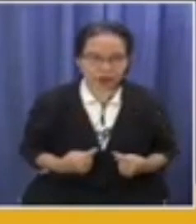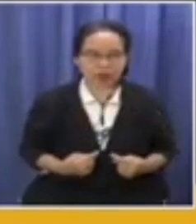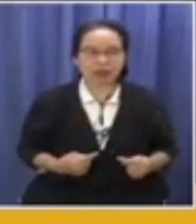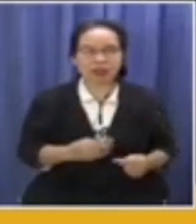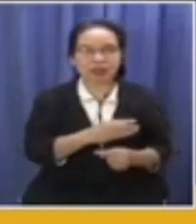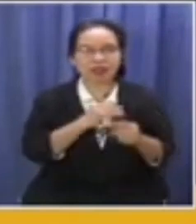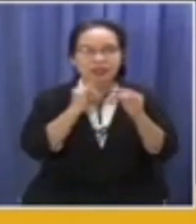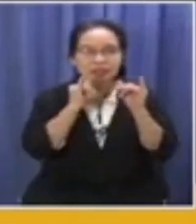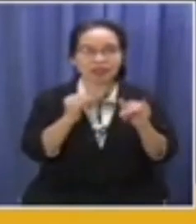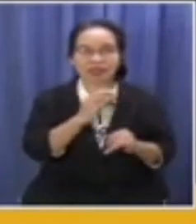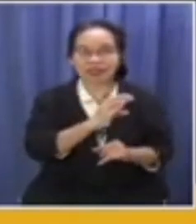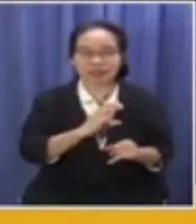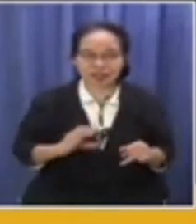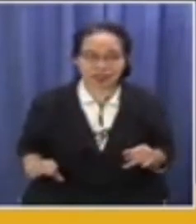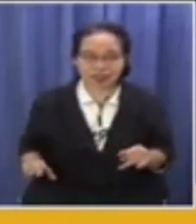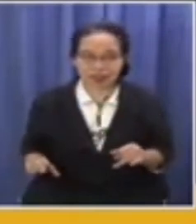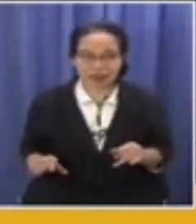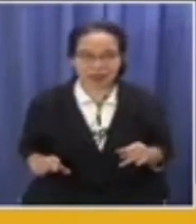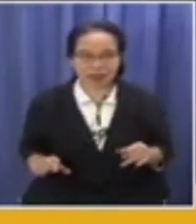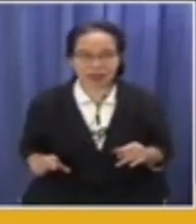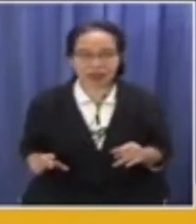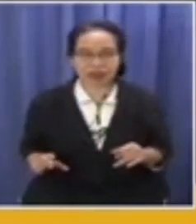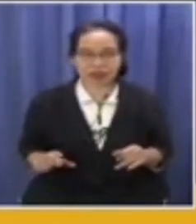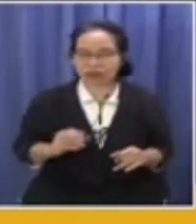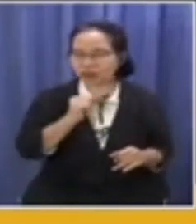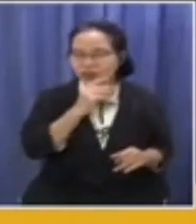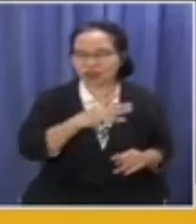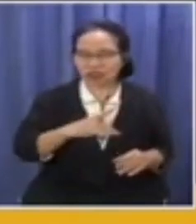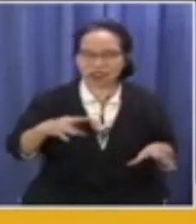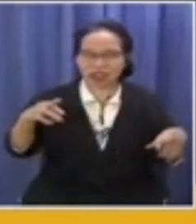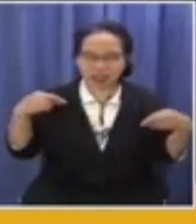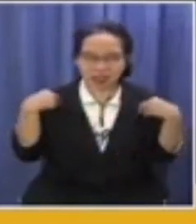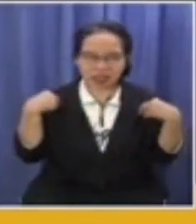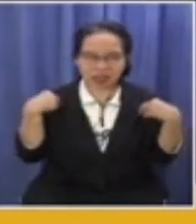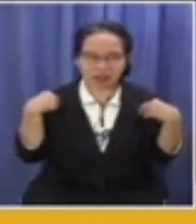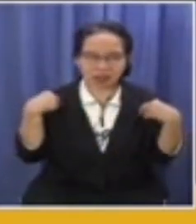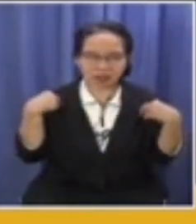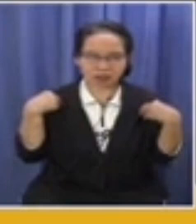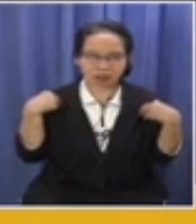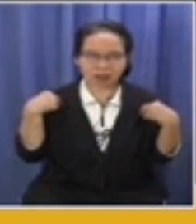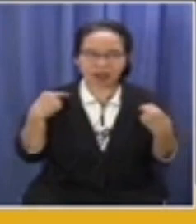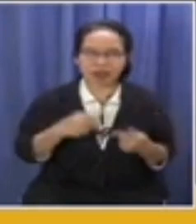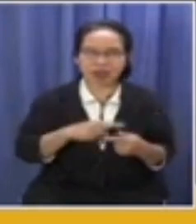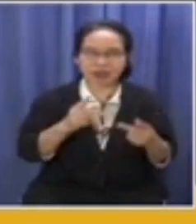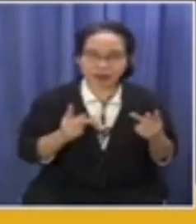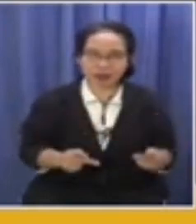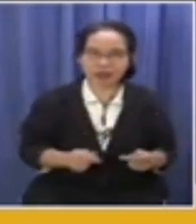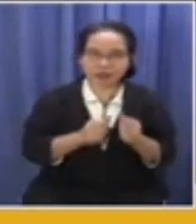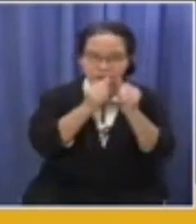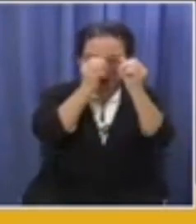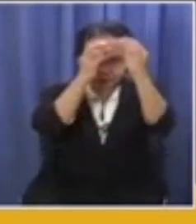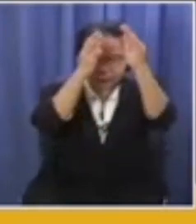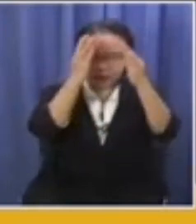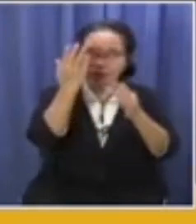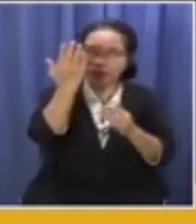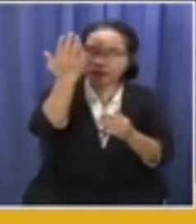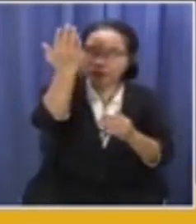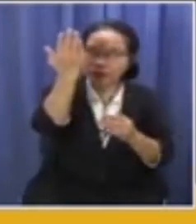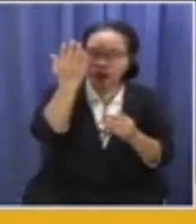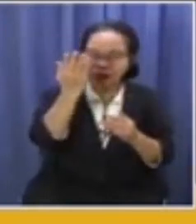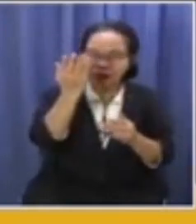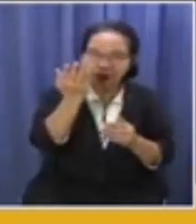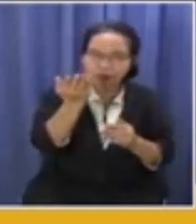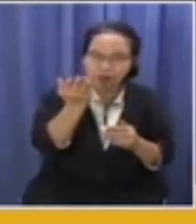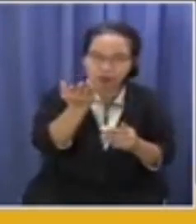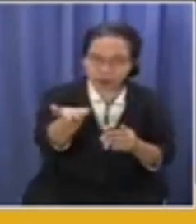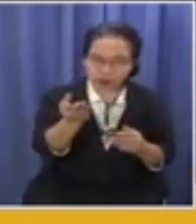ipinagkaila mo si kroo ayaw mo siyang tanggapin eh sa harap ng ama Ikaw naman ang ikakaila